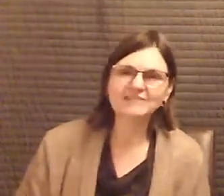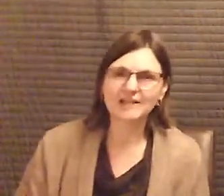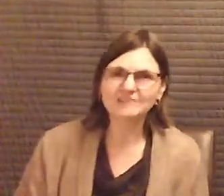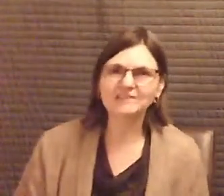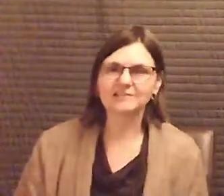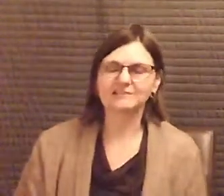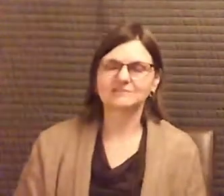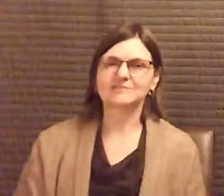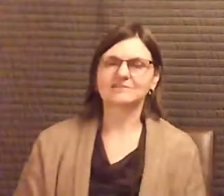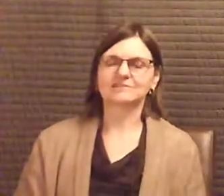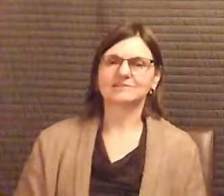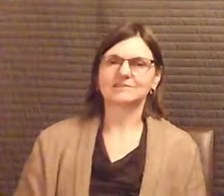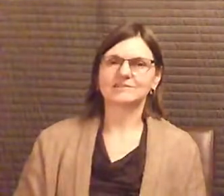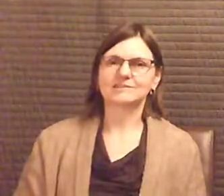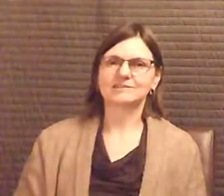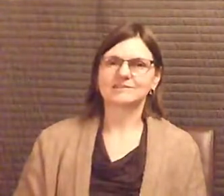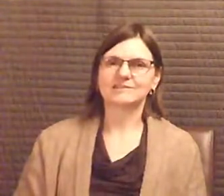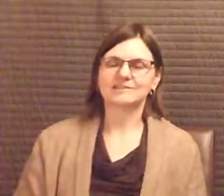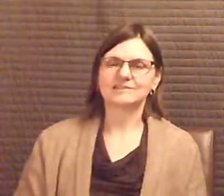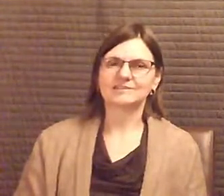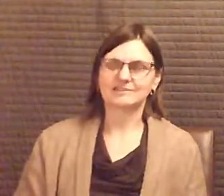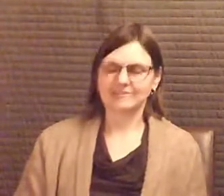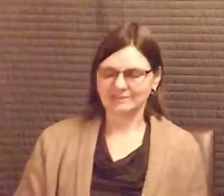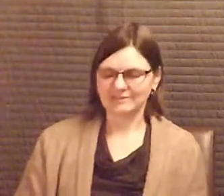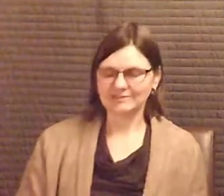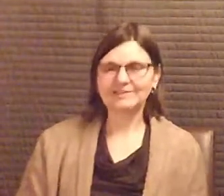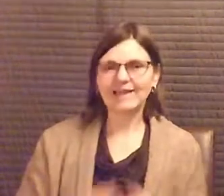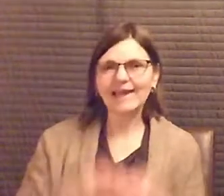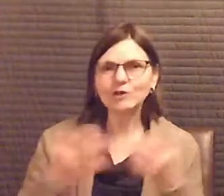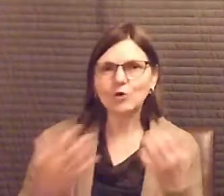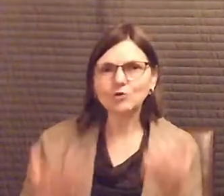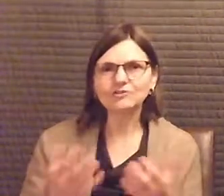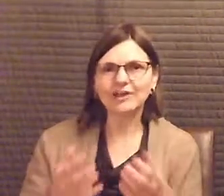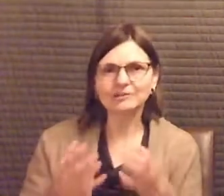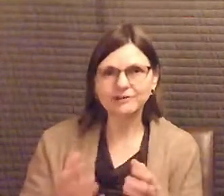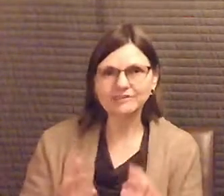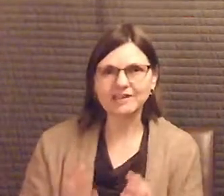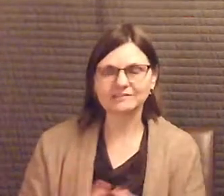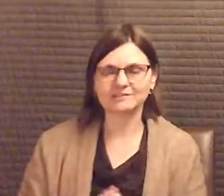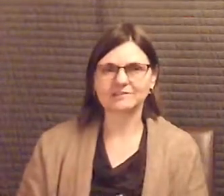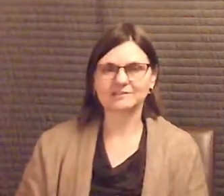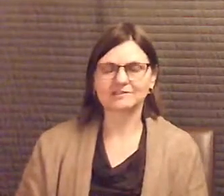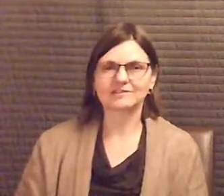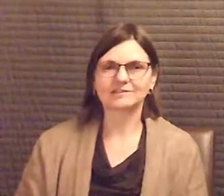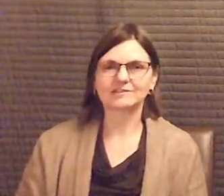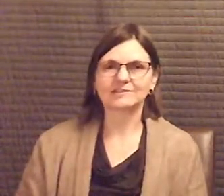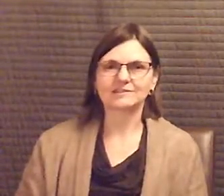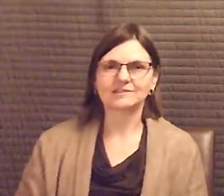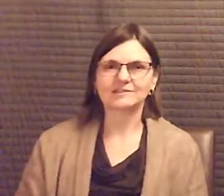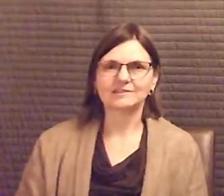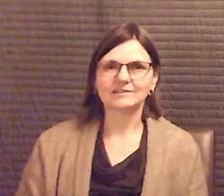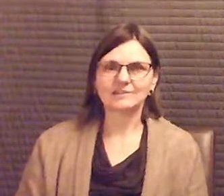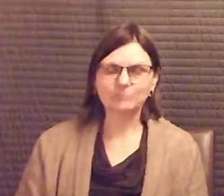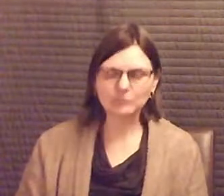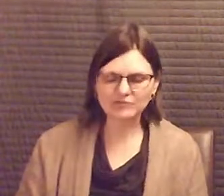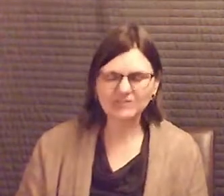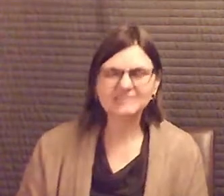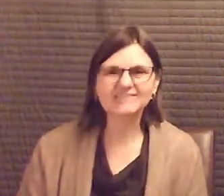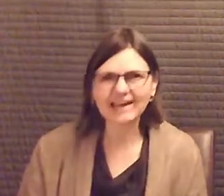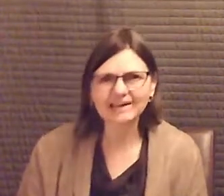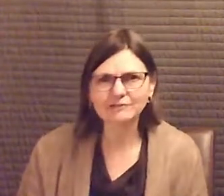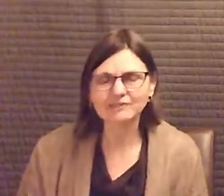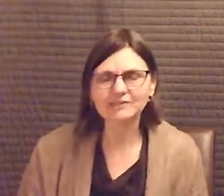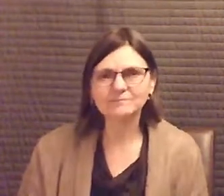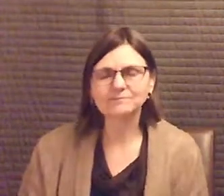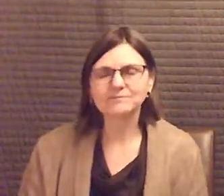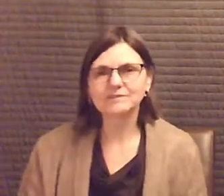onderwijzen als jezus en hallo teaching zo die ze zit hele onderwijs van jezus muzieknummer je boorden dat moeten we niet